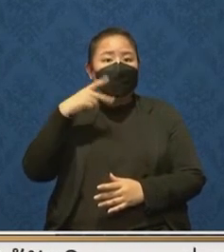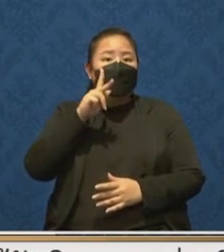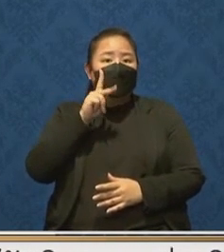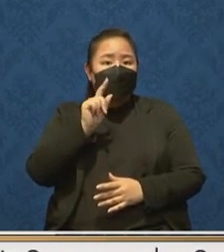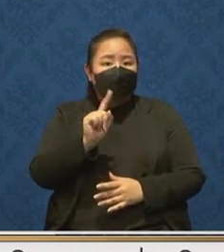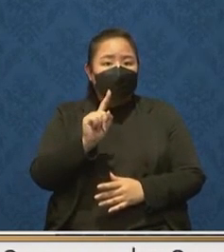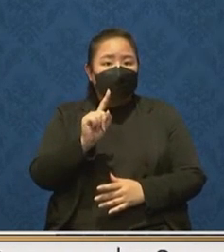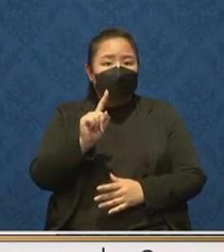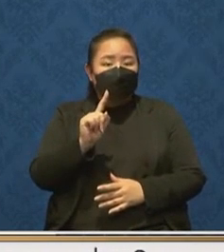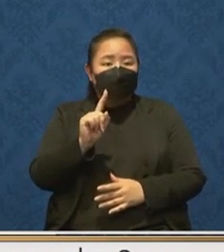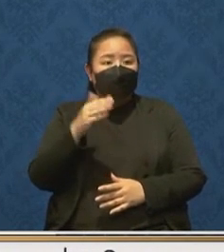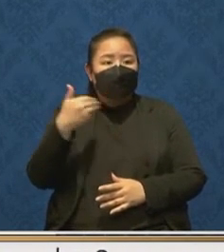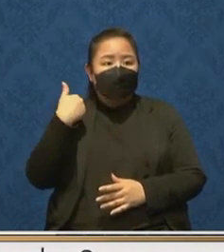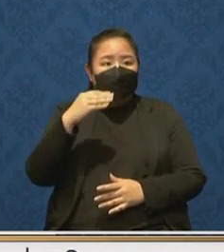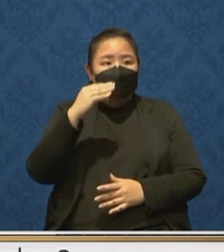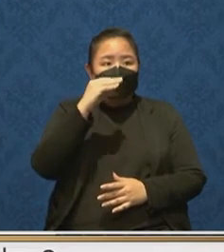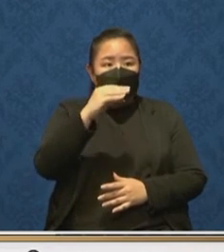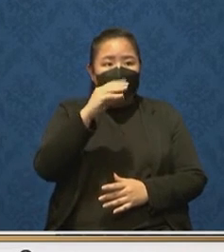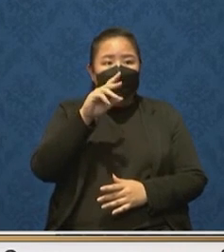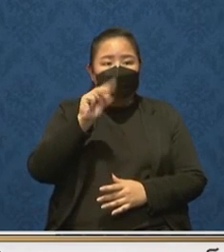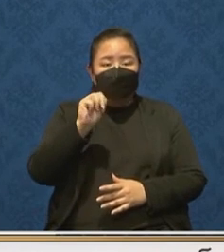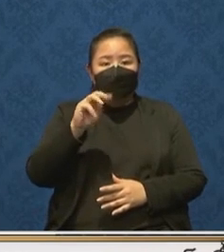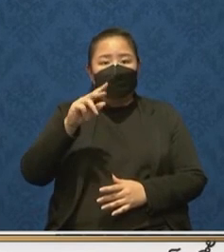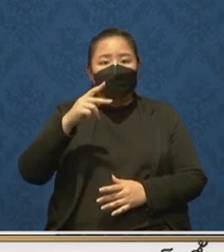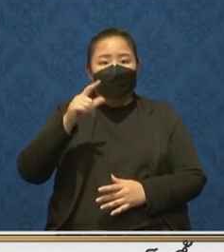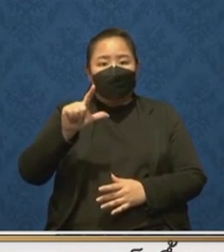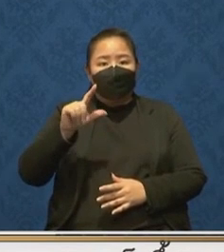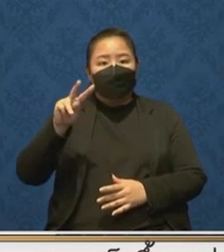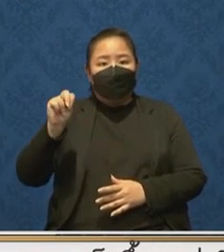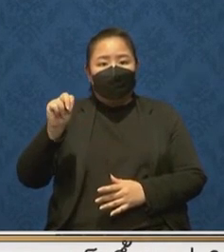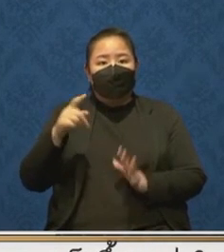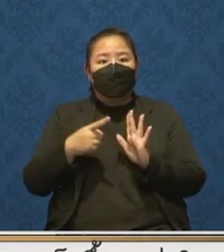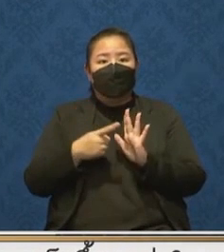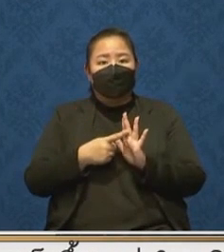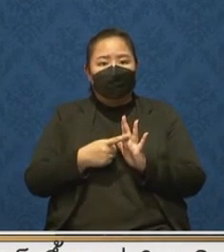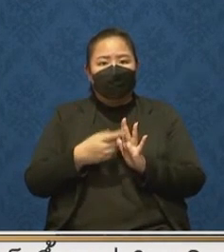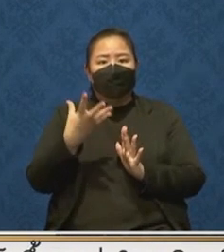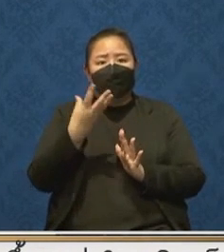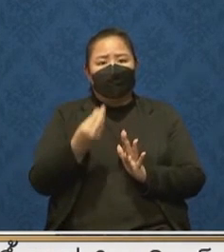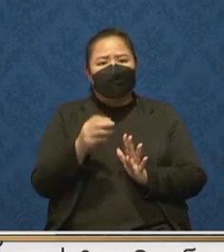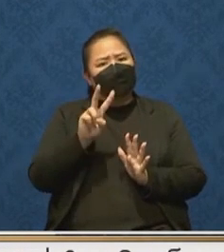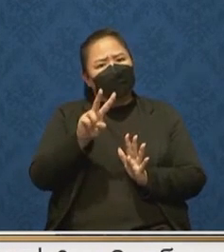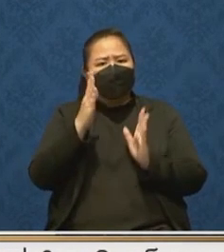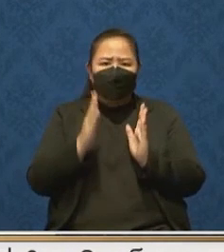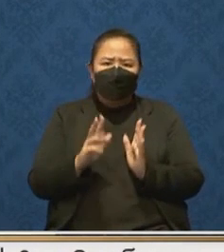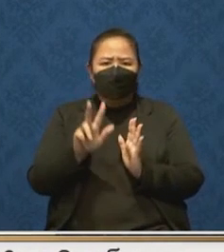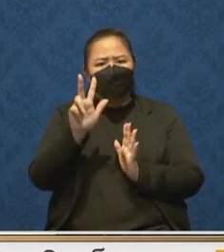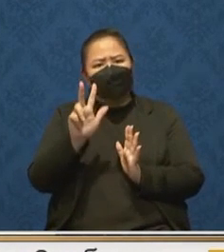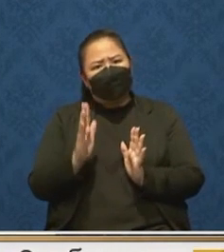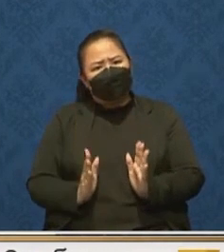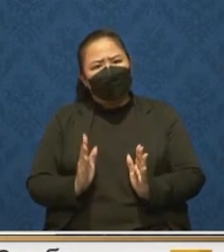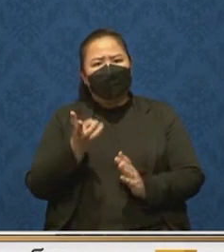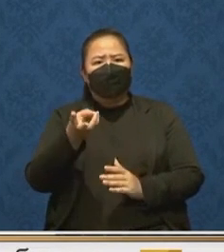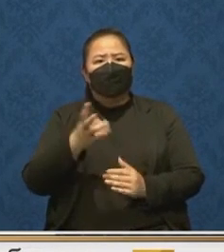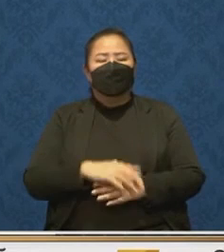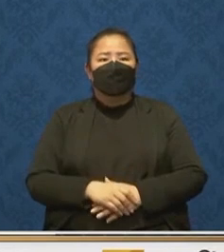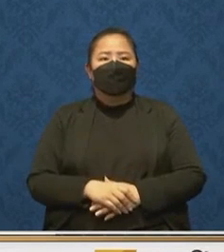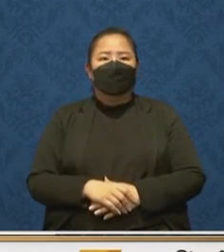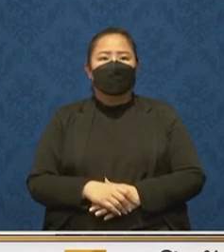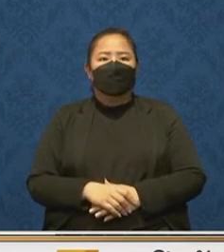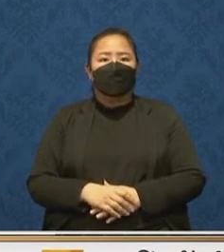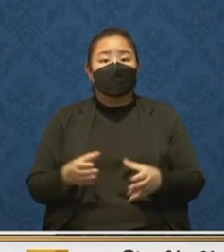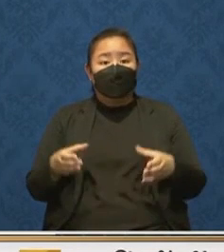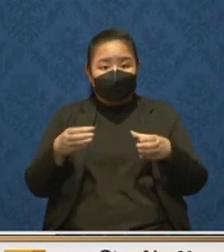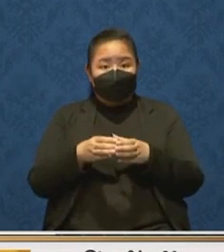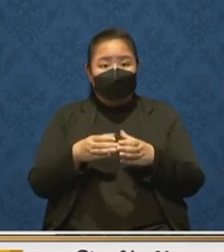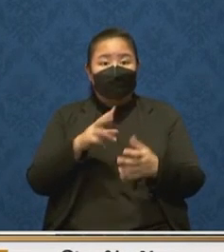ส่นใหญ่จะมีโมนุพิธีเวียเหลืออยู่ประมาณสองคนหอสามคนครัเพราฉนั้นในลายกล